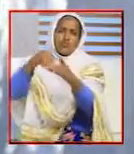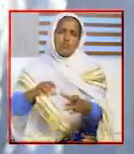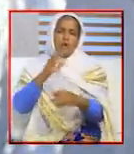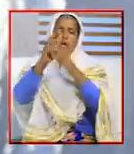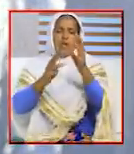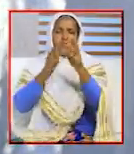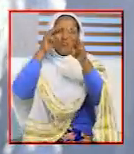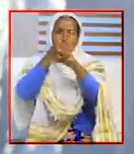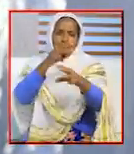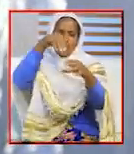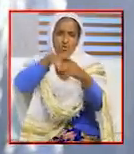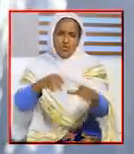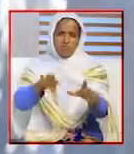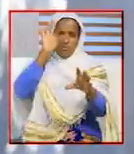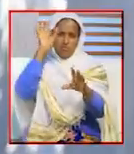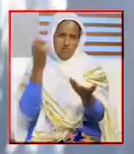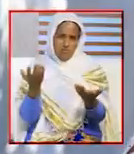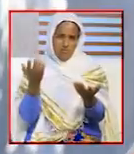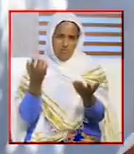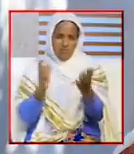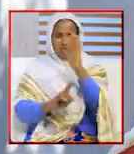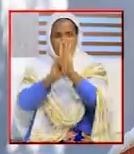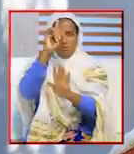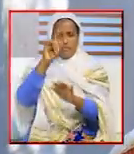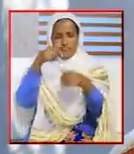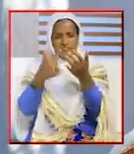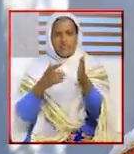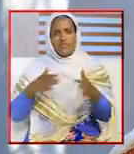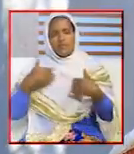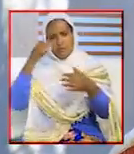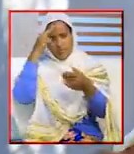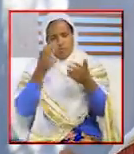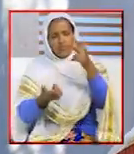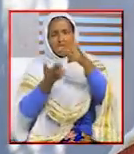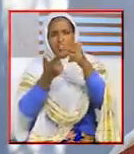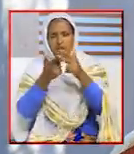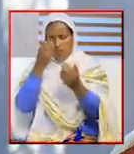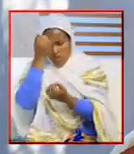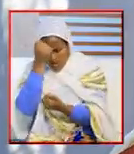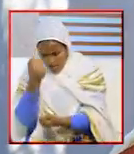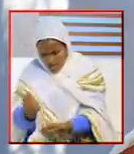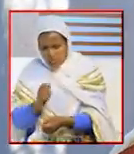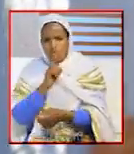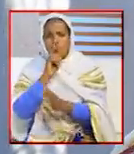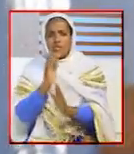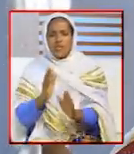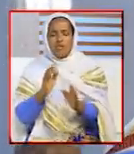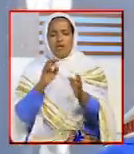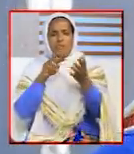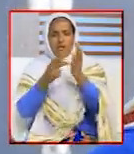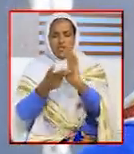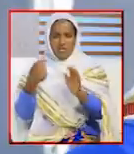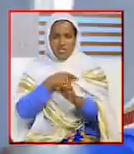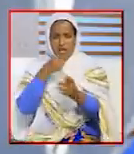እናሳድገው ዓለም ውስጥ ነው እናሳድገው ይሄ መታወቅ አለበትና ይሄ ደስ ስላለኝ ነው ስለ ሶስተኛ ታዛዥነትና ወለተኛነት ምን